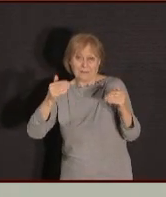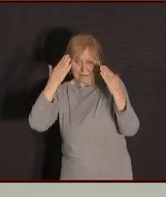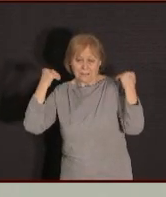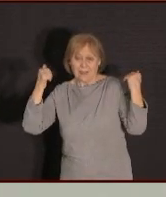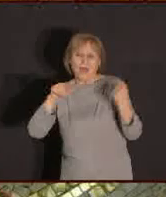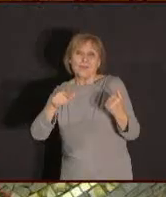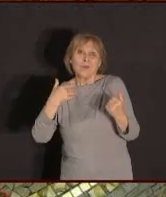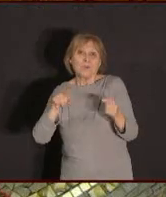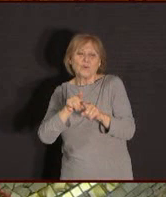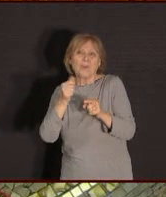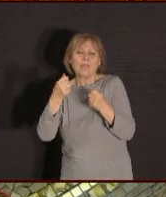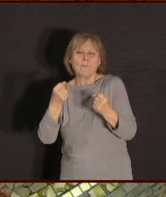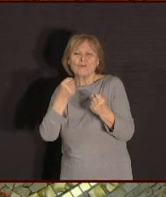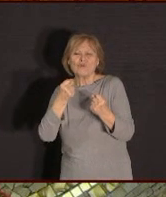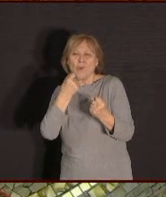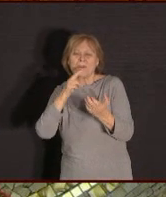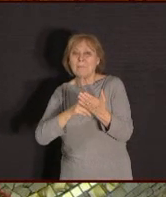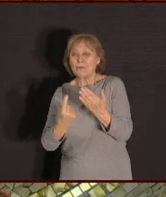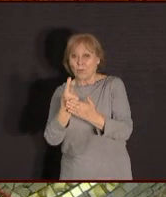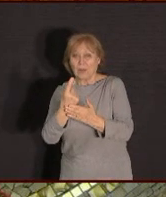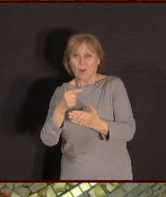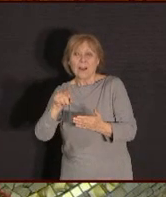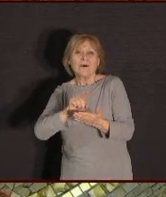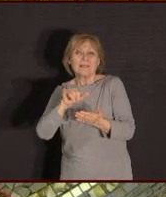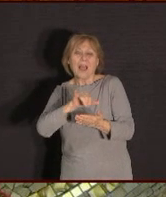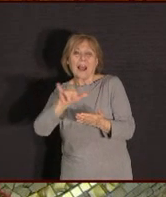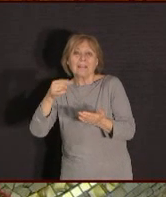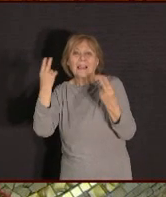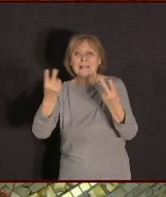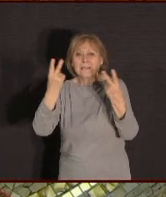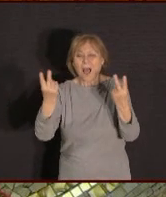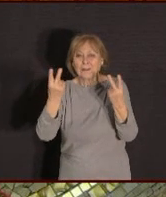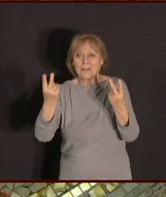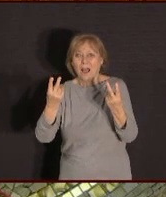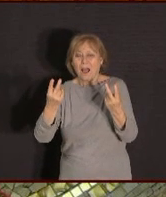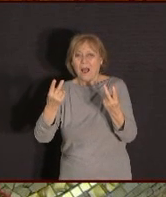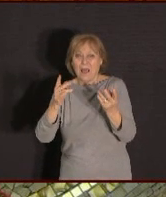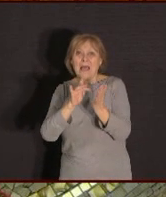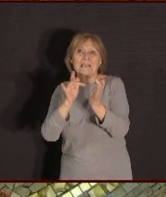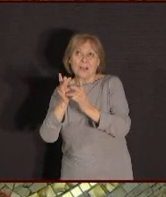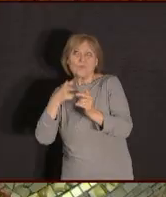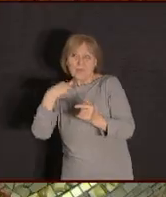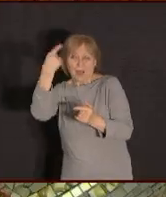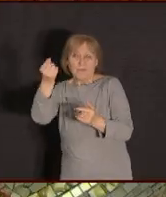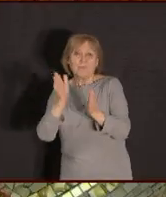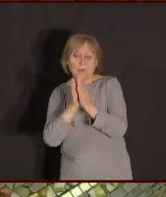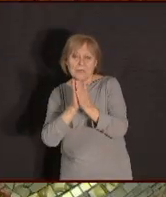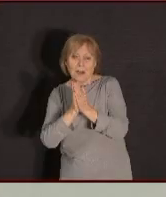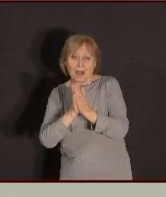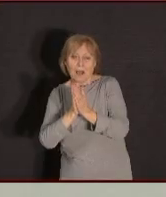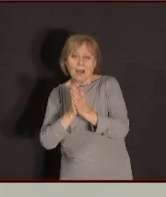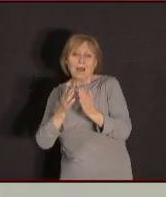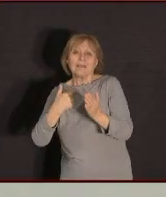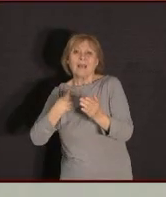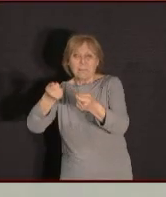Se mi je tudi eno tako močno znamenje zgodilo, ker sem v teh letih iskanja tudi Jezusa prosila, naj mi da